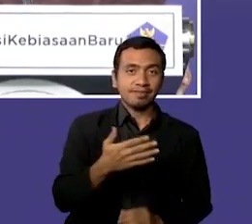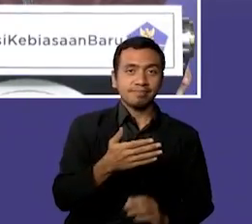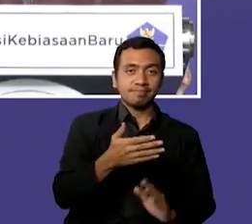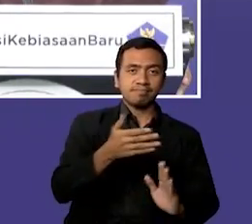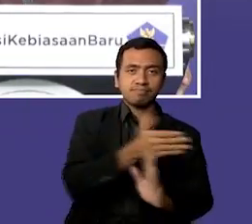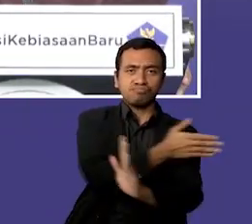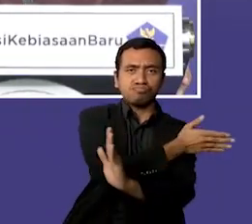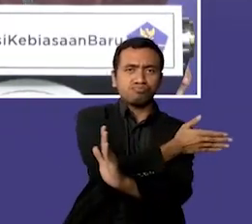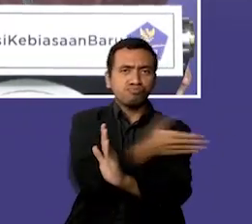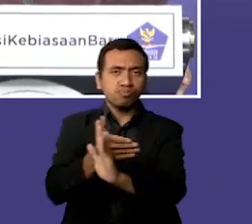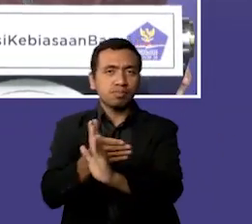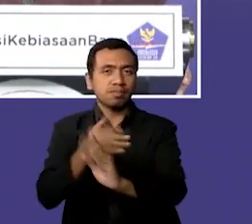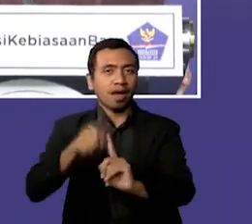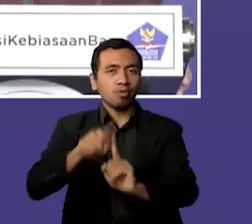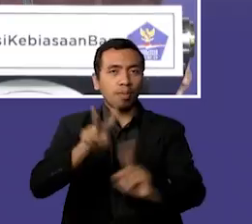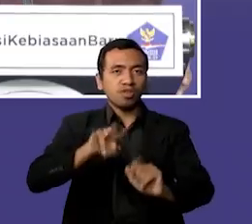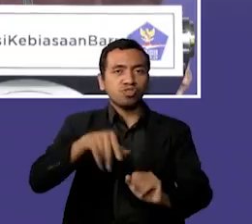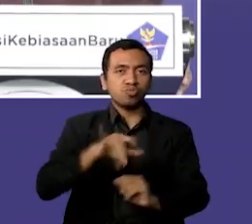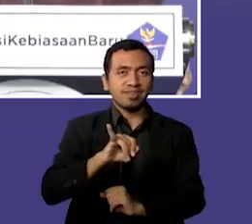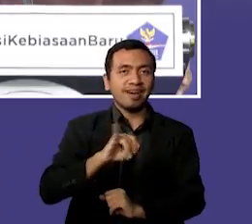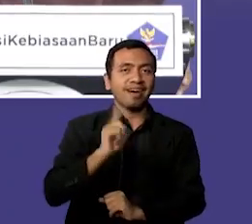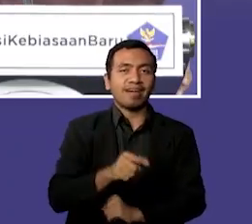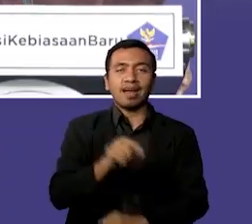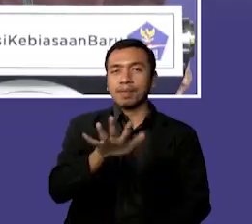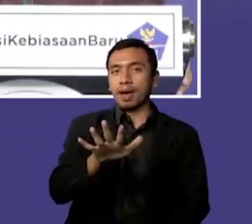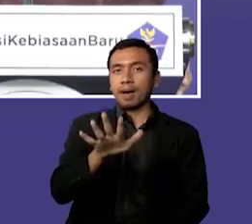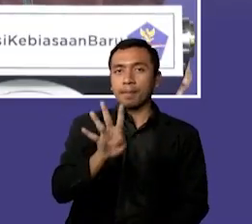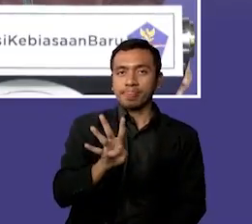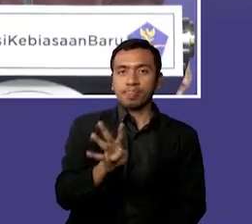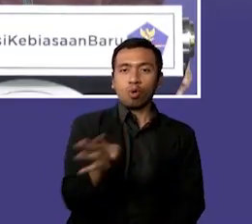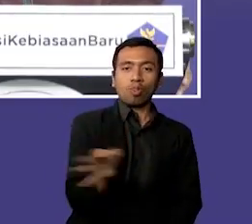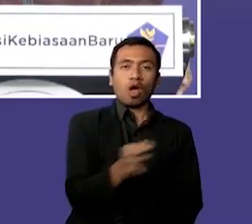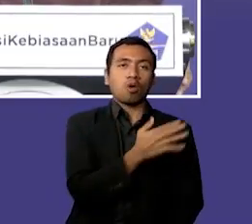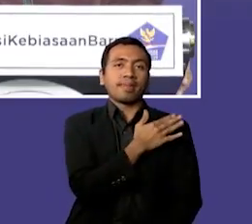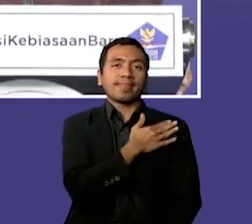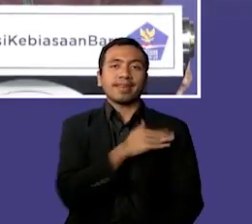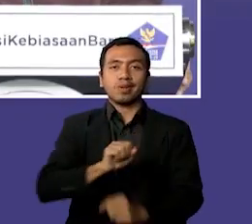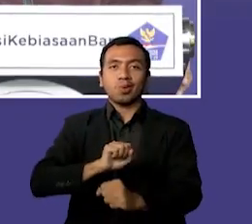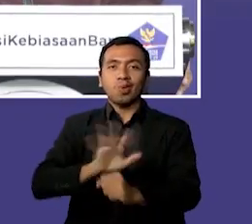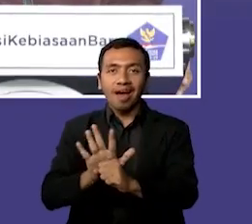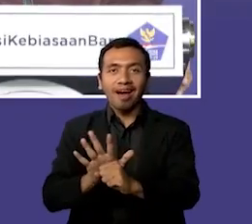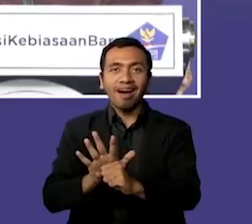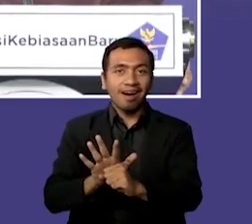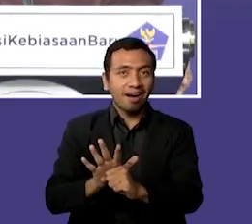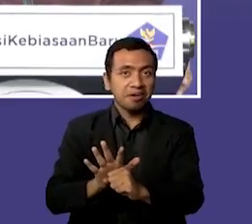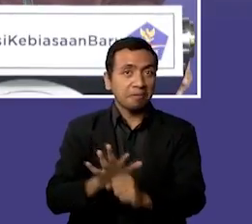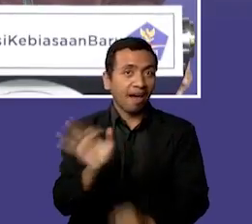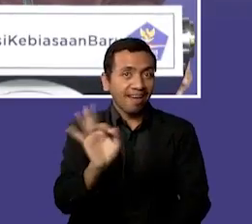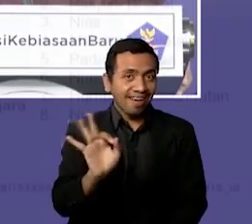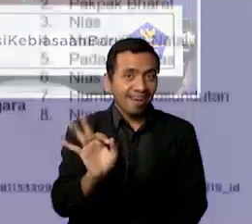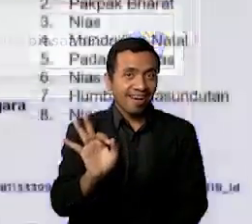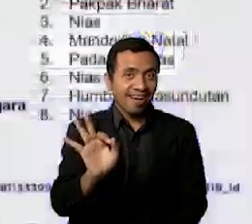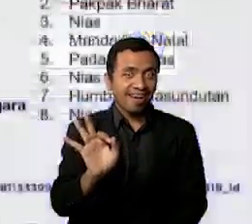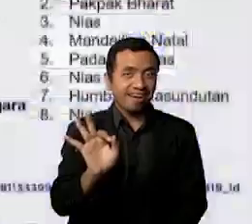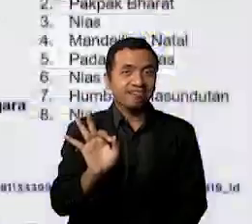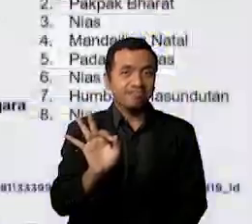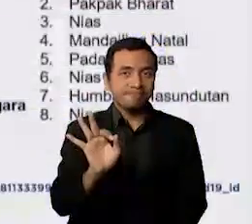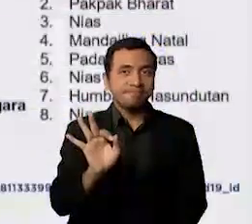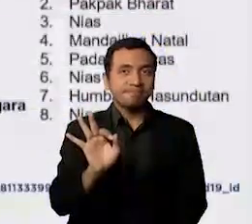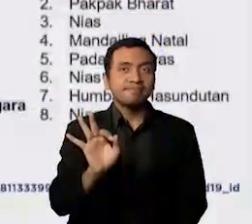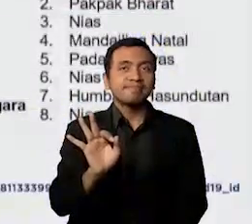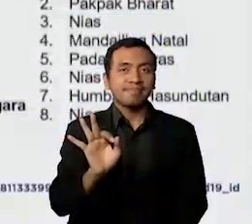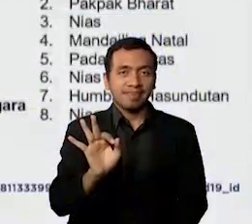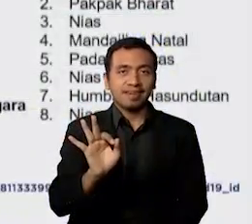Juli 2020 terdapat 54 kabupaten kota yang tidak terdampak atau tidak tercatat adanya kasus